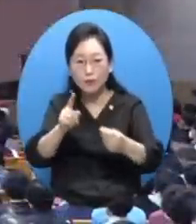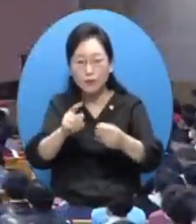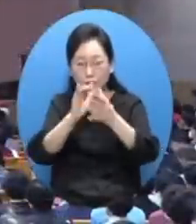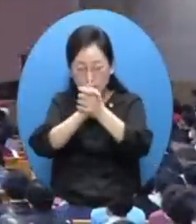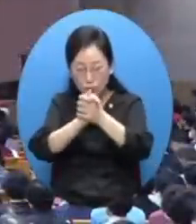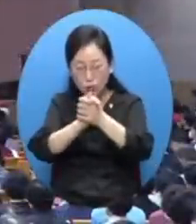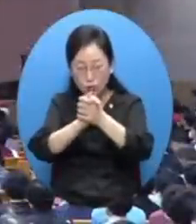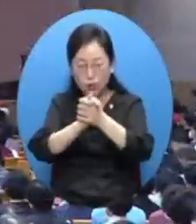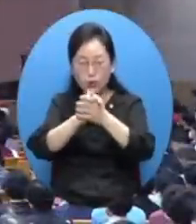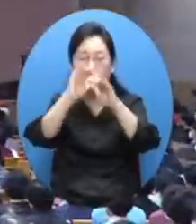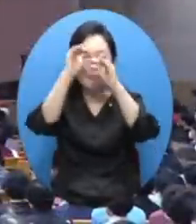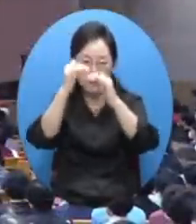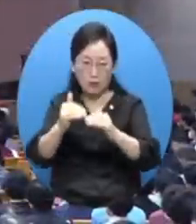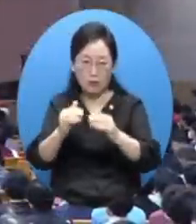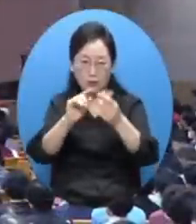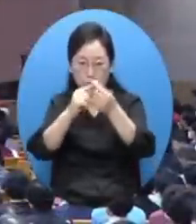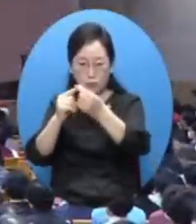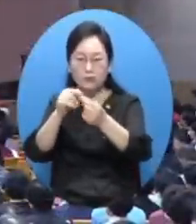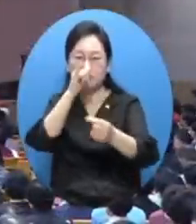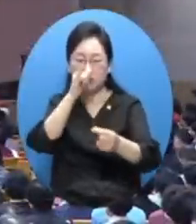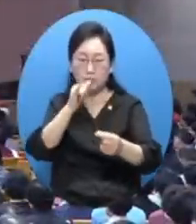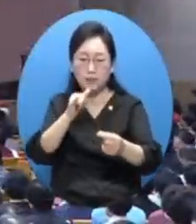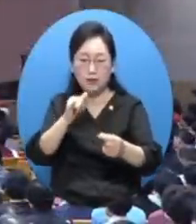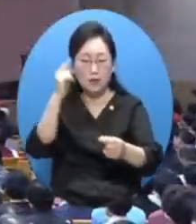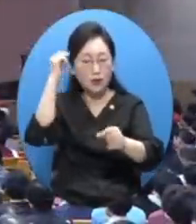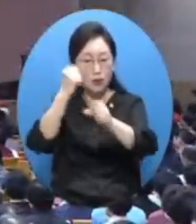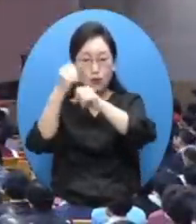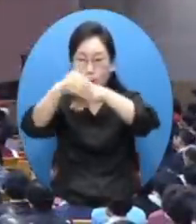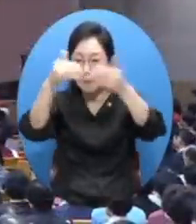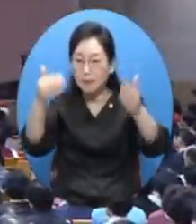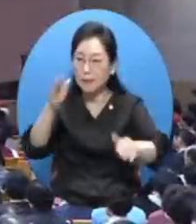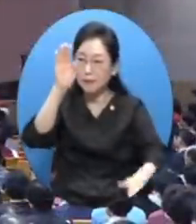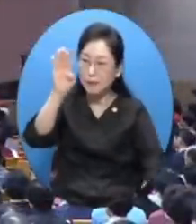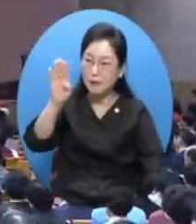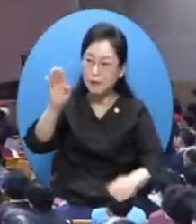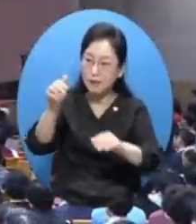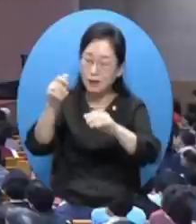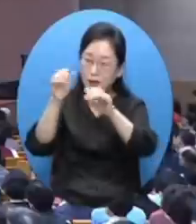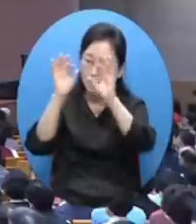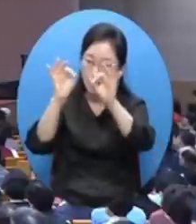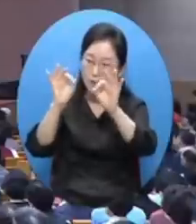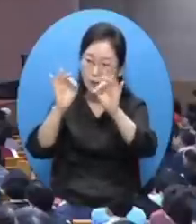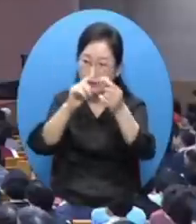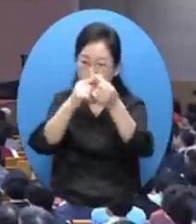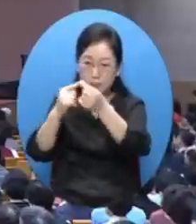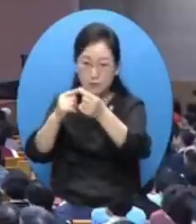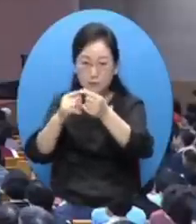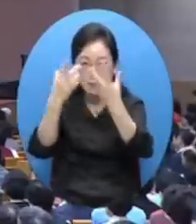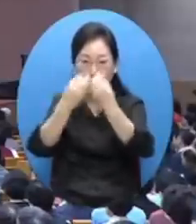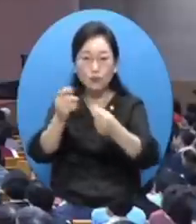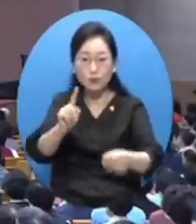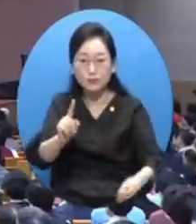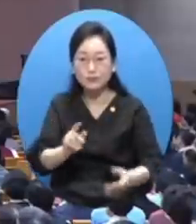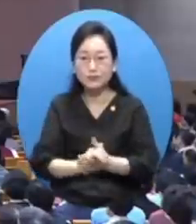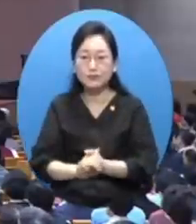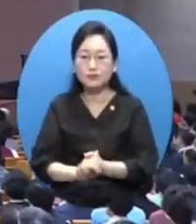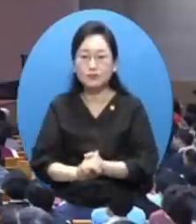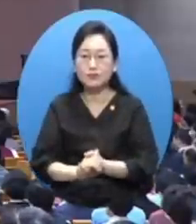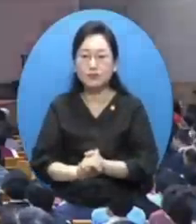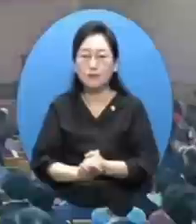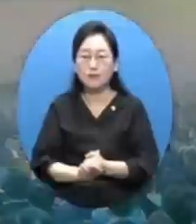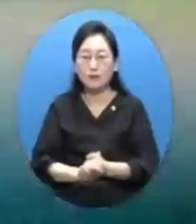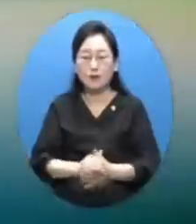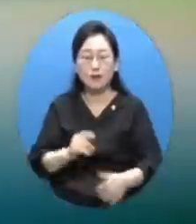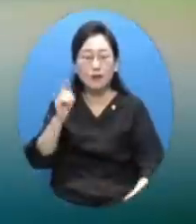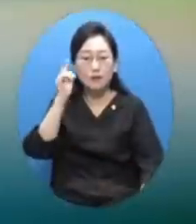기도문이 연구실 벽 한편에 게시판에 써놓은 작은 영문 기도문입니다. But what